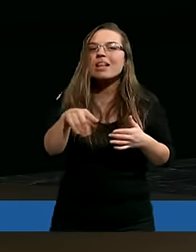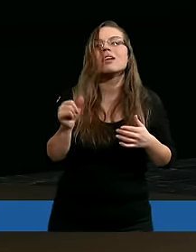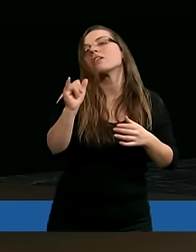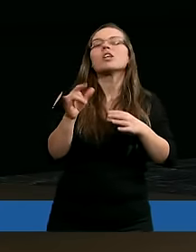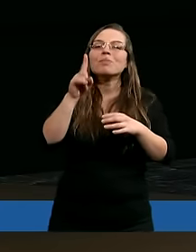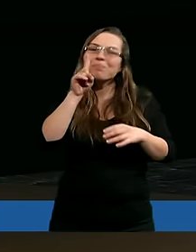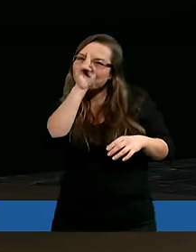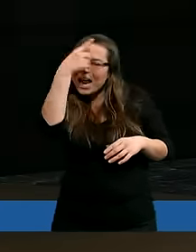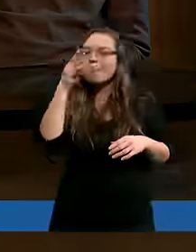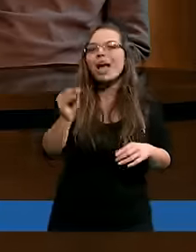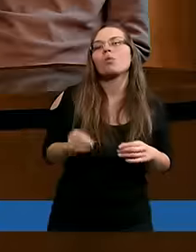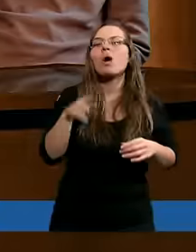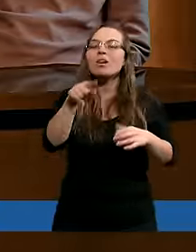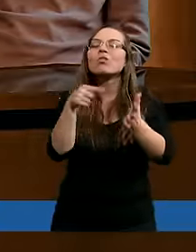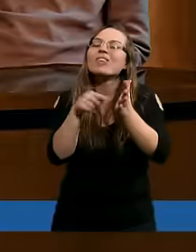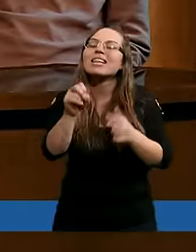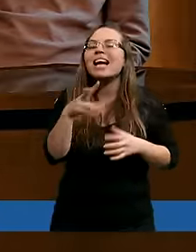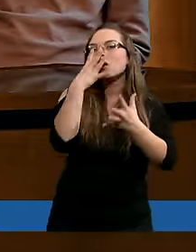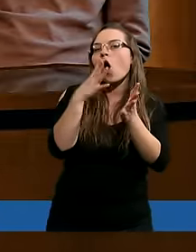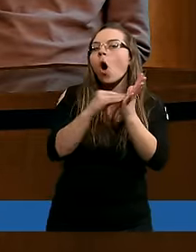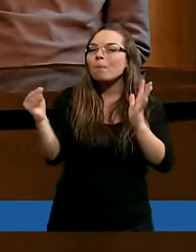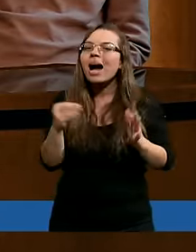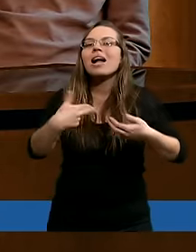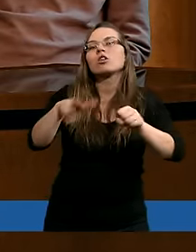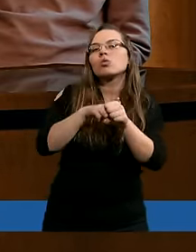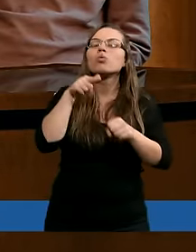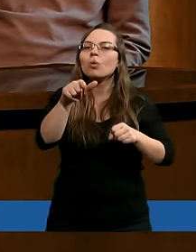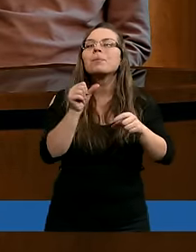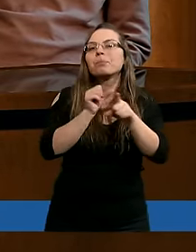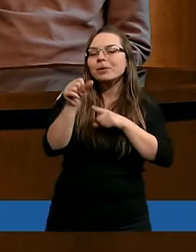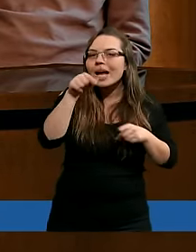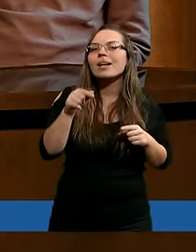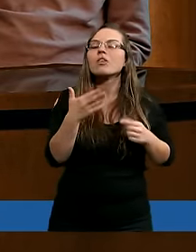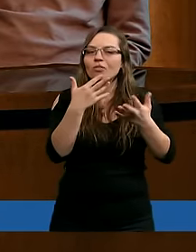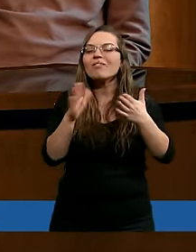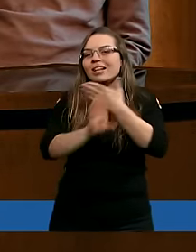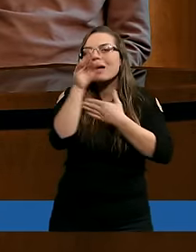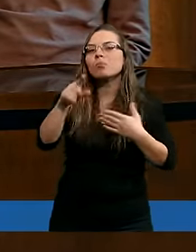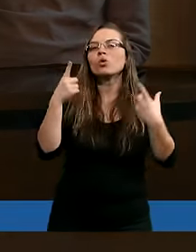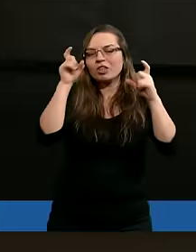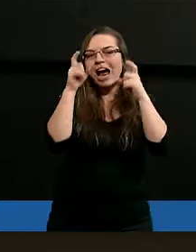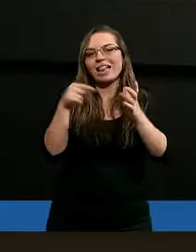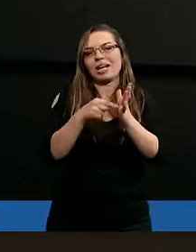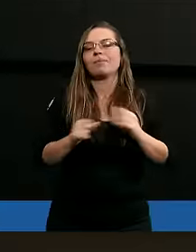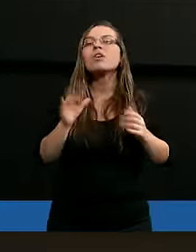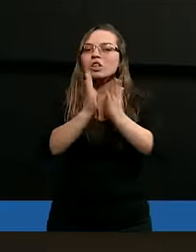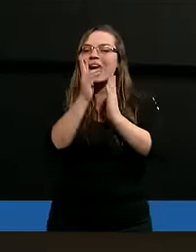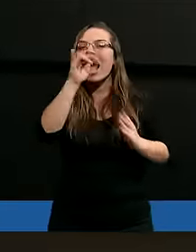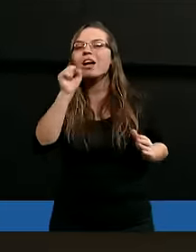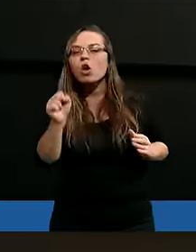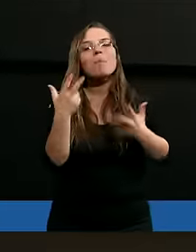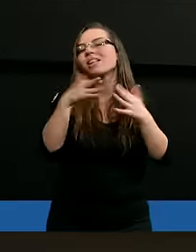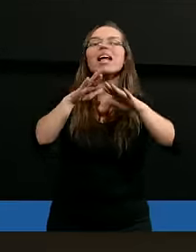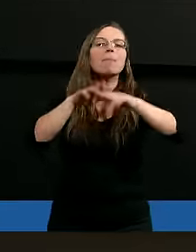i przebiegła. To wydaje mi się, że to jest taki właśnie obraz, który niestety, ale jest prawdziwy. Księga Hioba